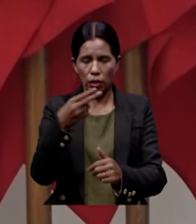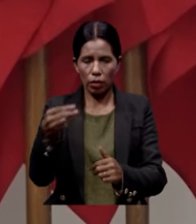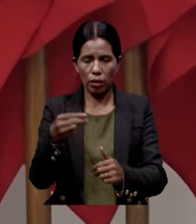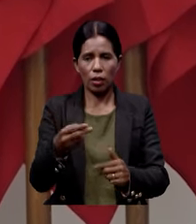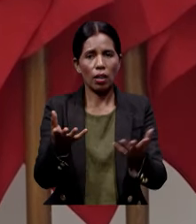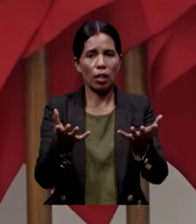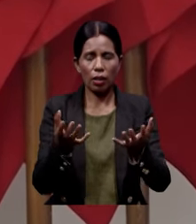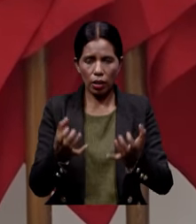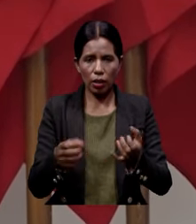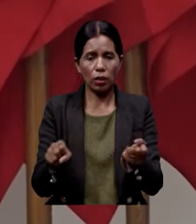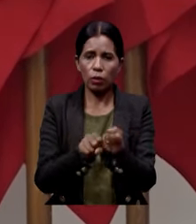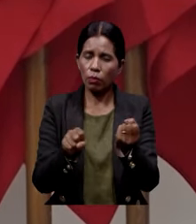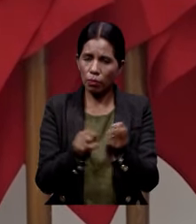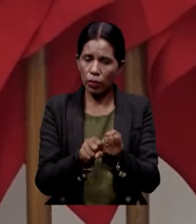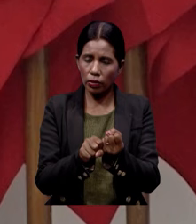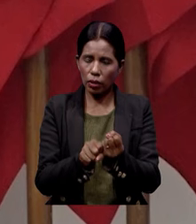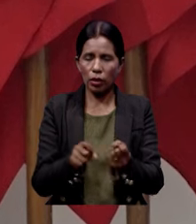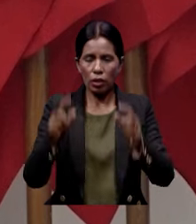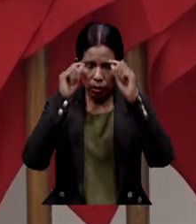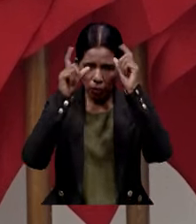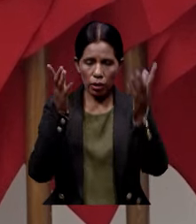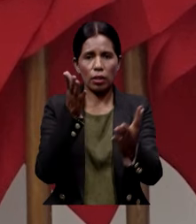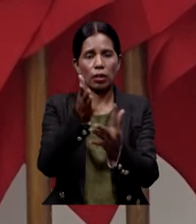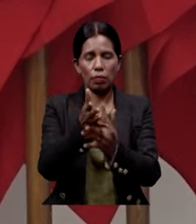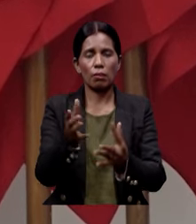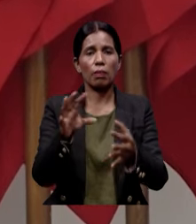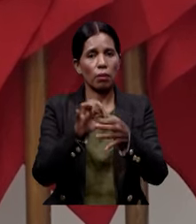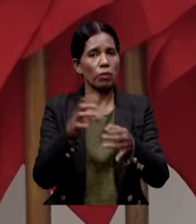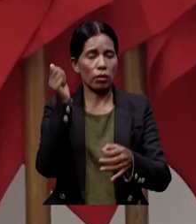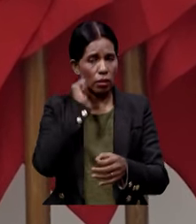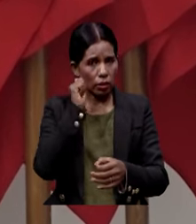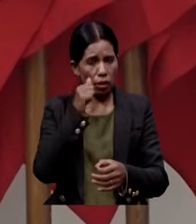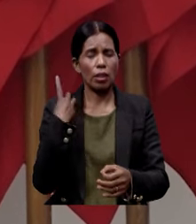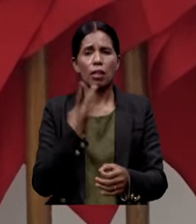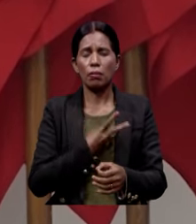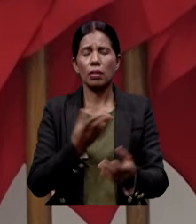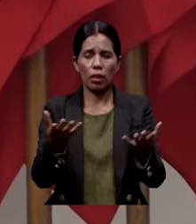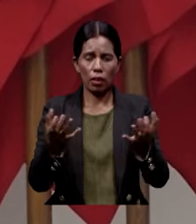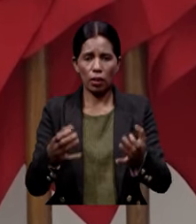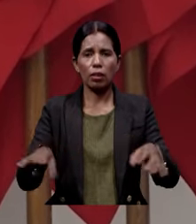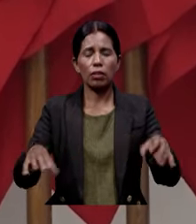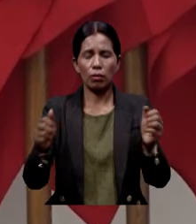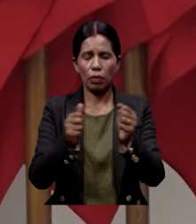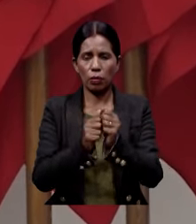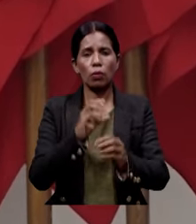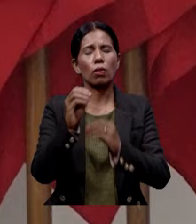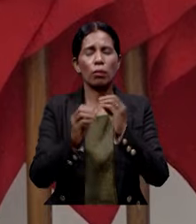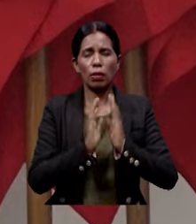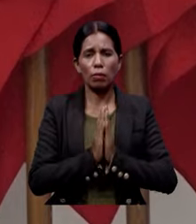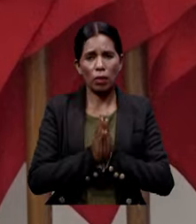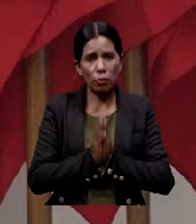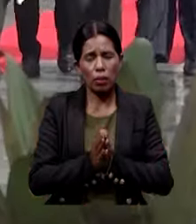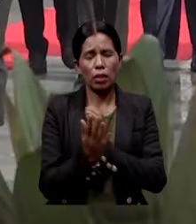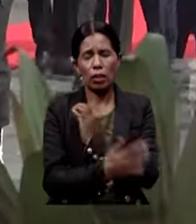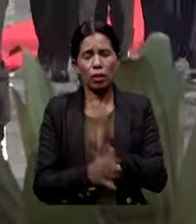berkomitmen terus mendukung keanggotaan penuh Timor-Leste di ASEAN. Kami juga tadi membahas isu Myanmar, di mana kedua